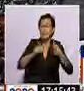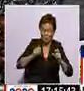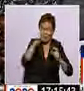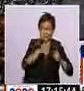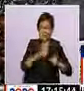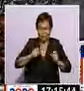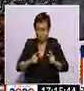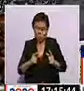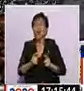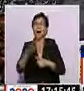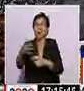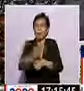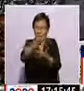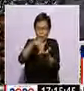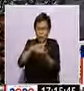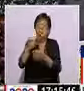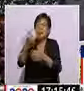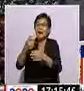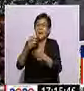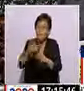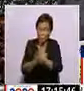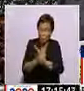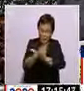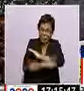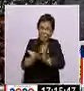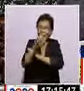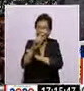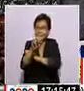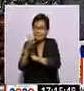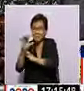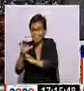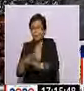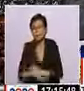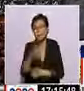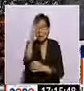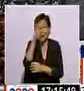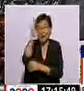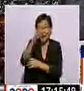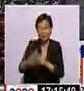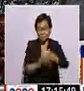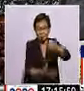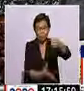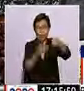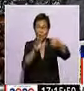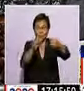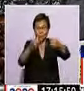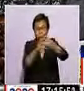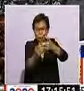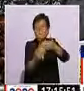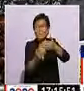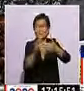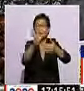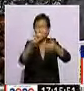peningkatan pembiayaan Pusat Pembangunan Kemahiran Negeri SSDC. Oleh itu, kerajaan akan memperuntukkan RM50 juta